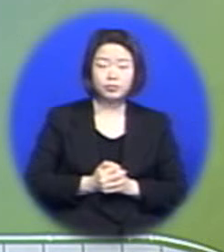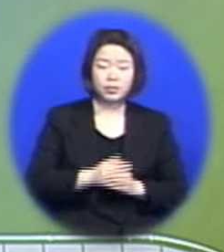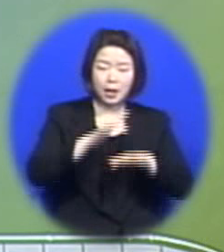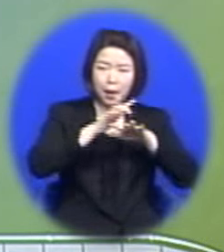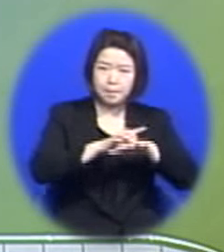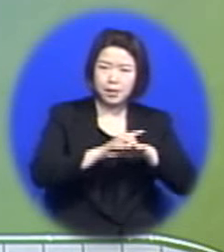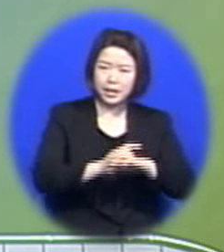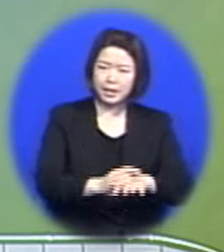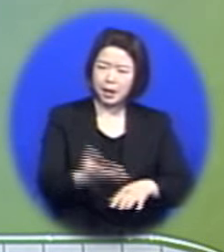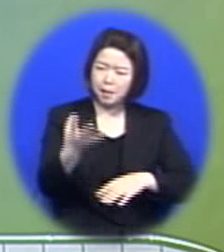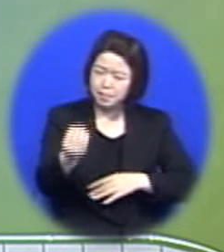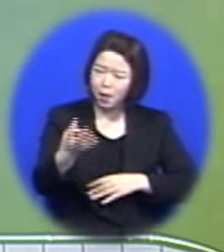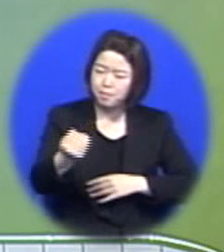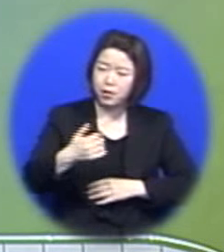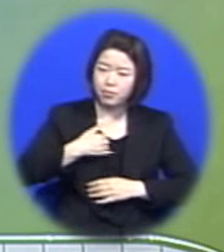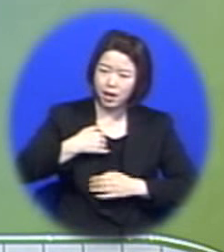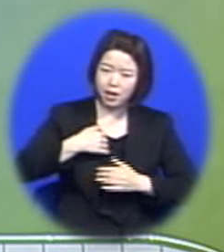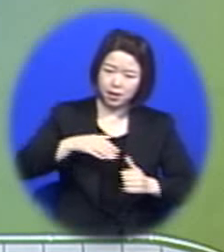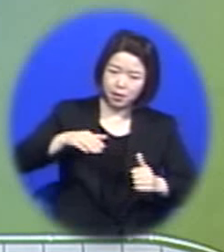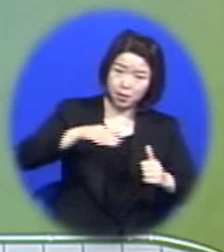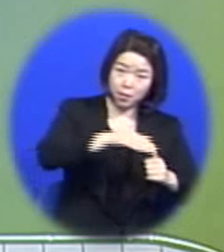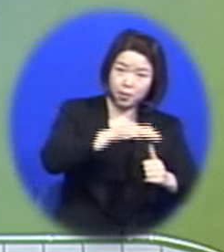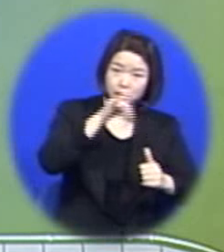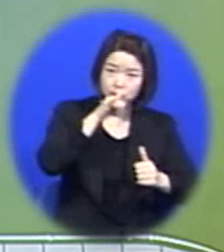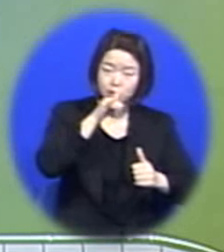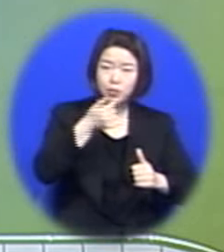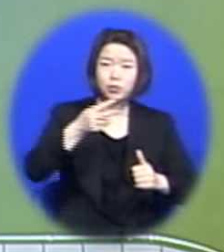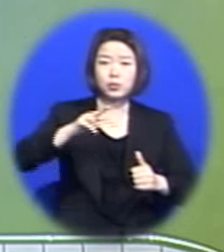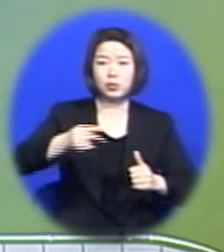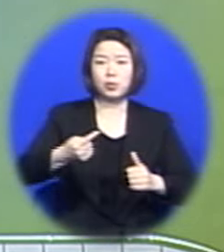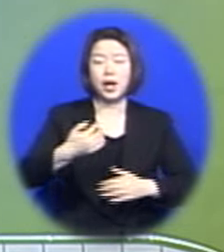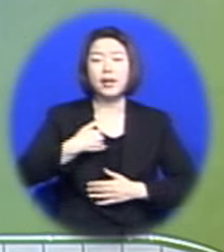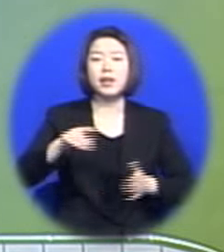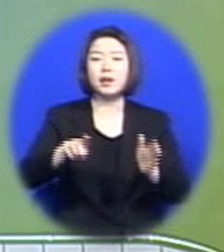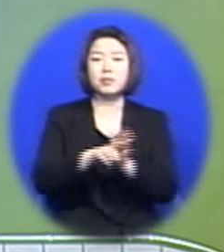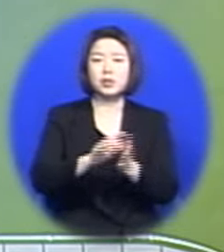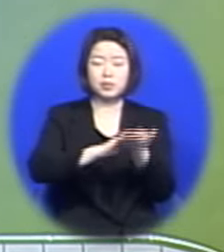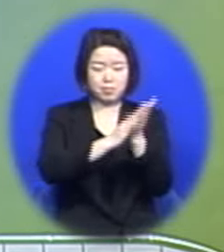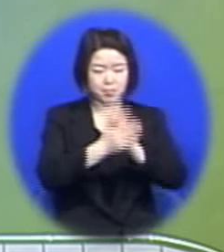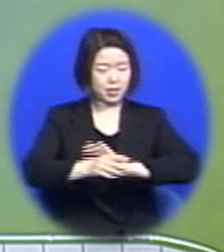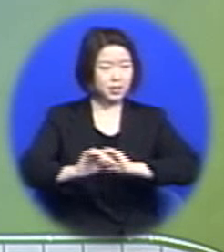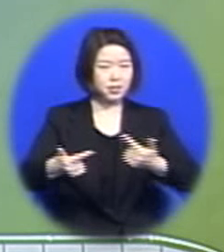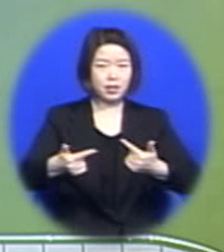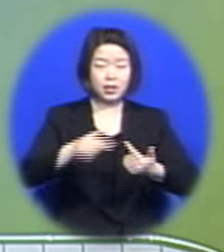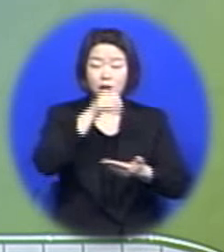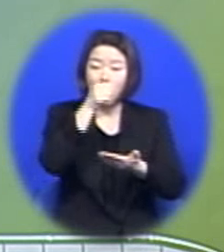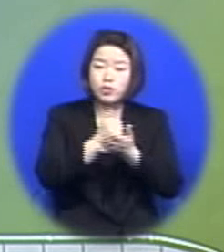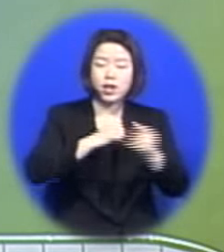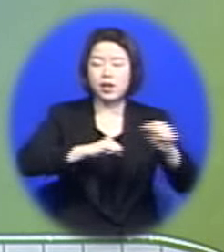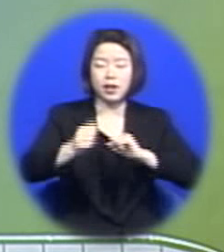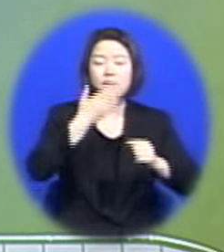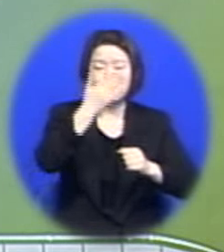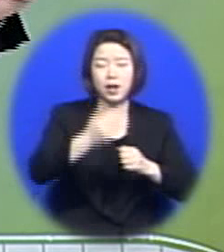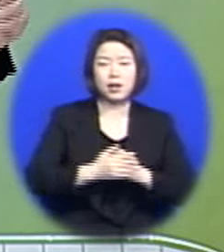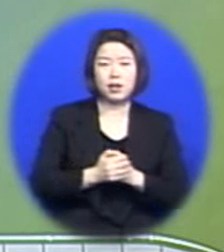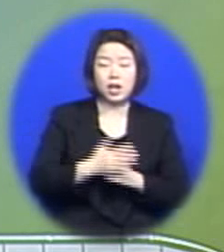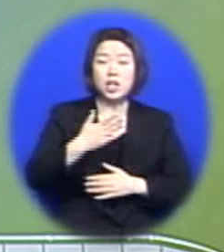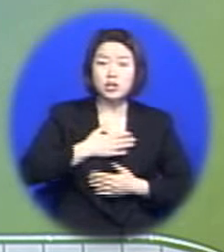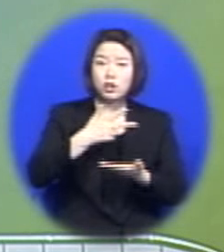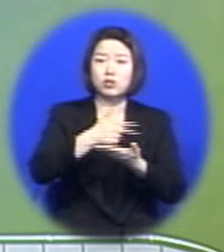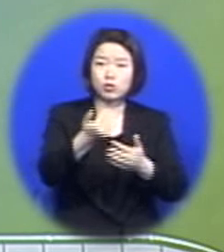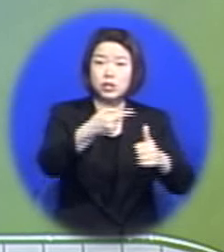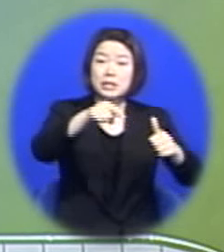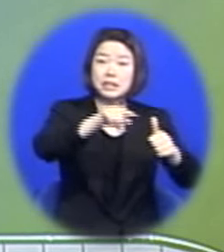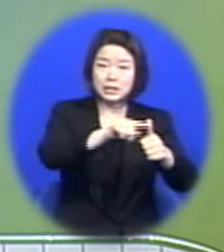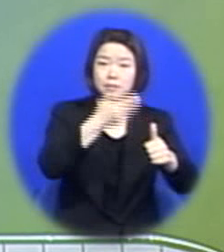마귀가 몇 번을 나를 쓰러뜨려도 내 믿음은 변하지 않아요. 죄 안 지을 수 있어. 주님, 저는 주님을